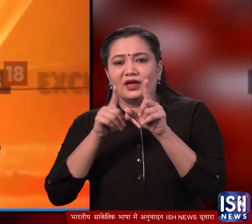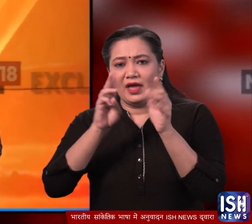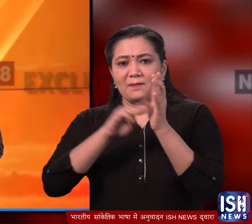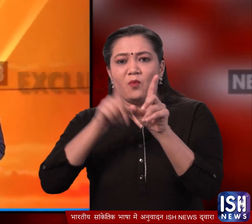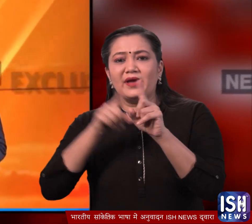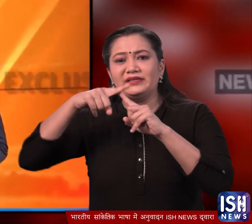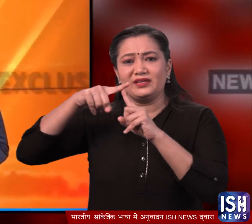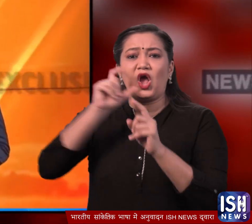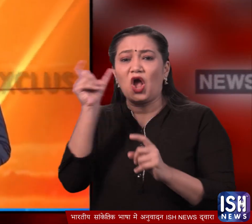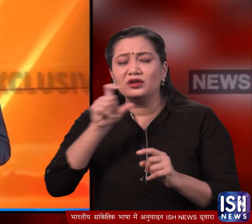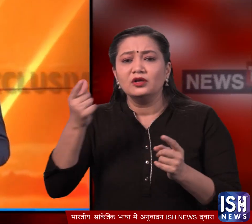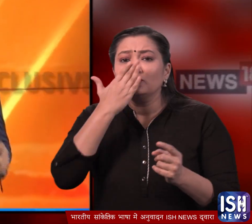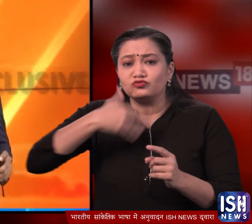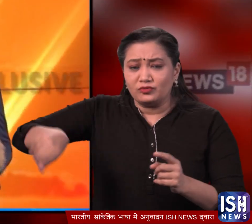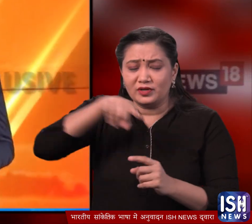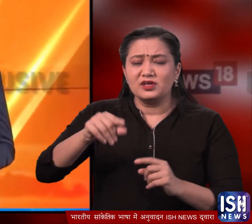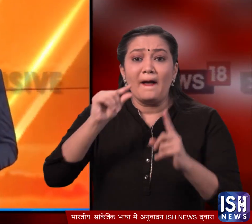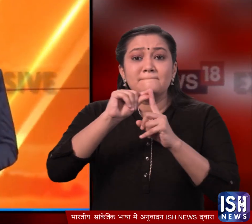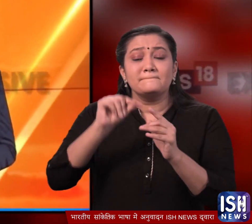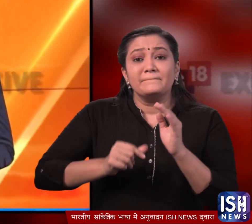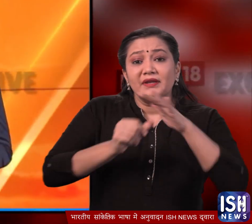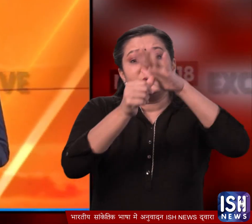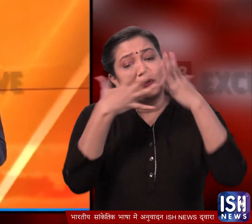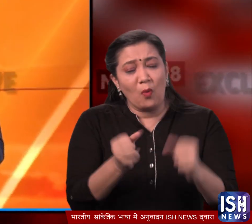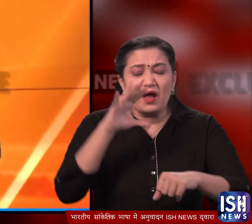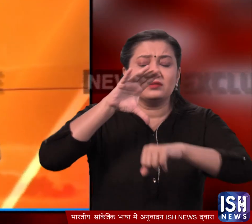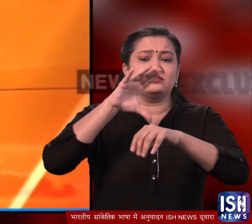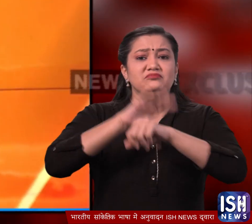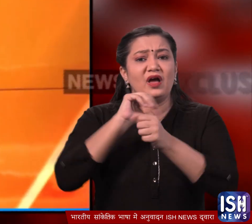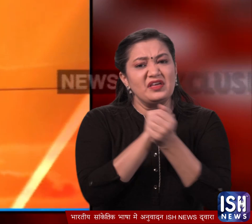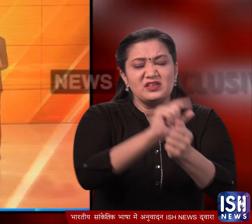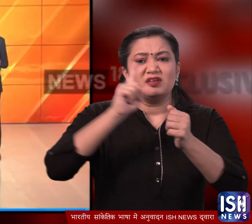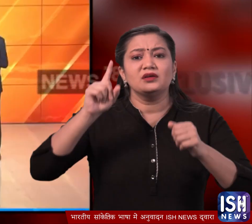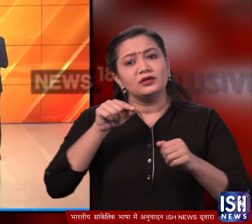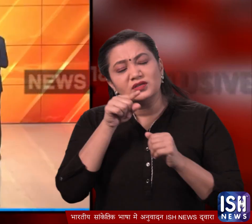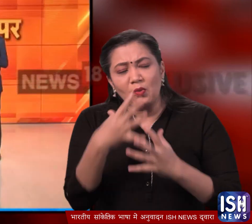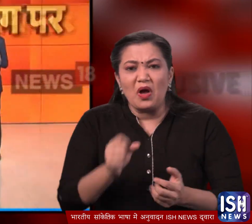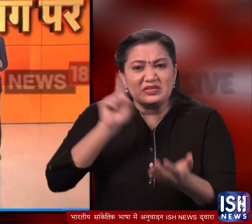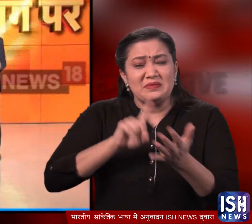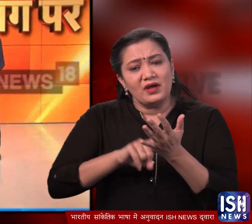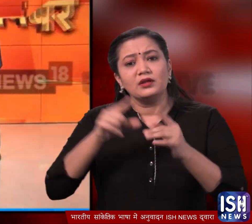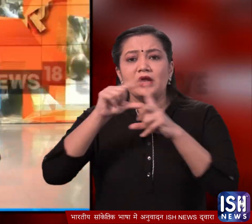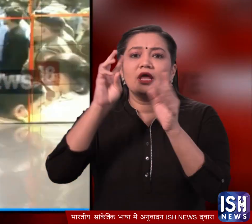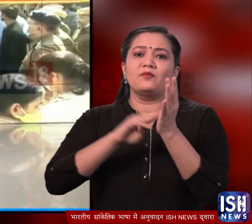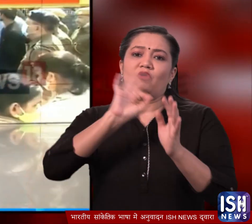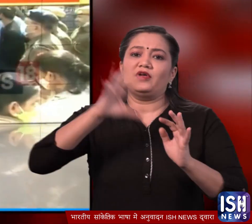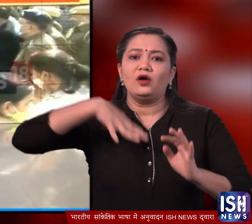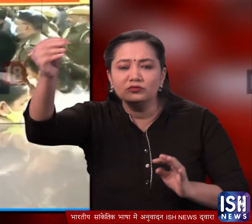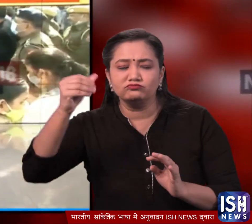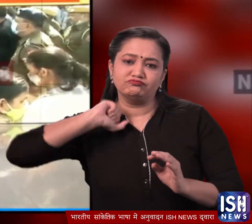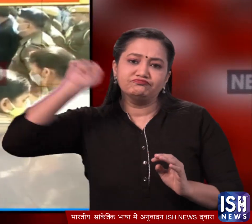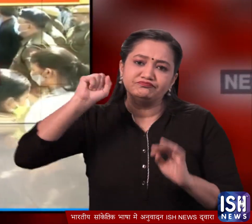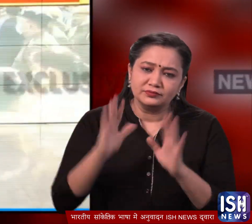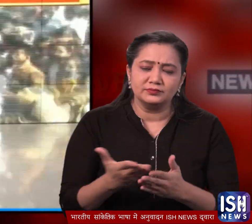राजस्थान के सवाई माधोपुर में जम्वाई टीटी कॉलेज में के छात्रों ने प्रिंसिपल की गिरफ्तारी की मांग